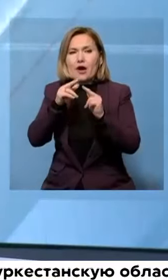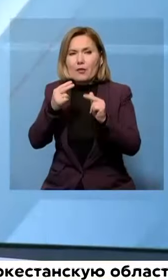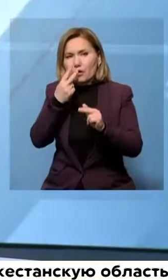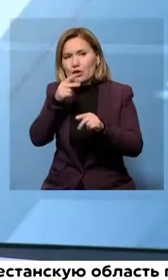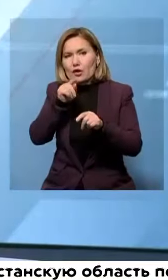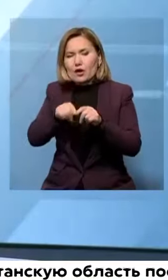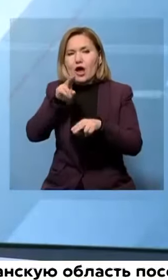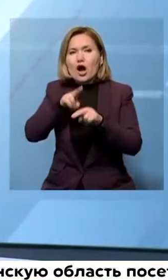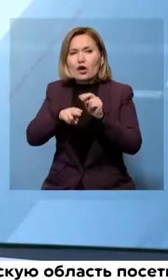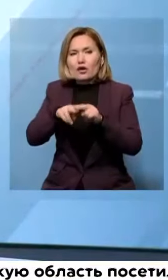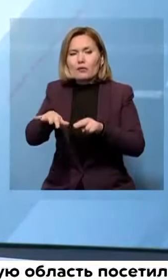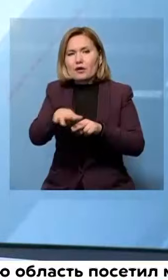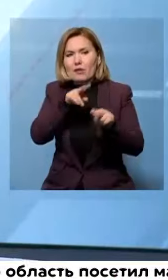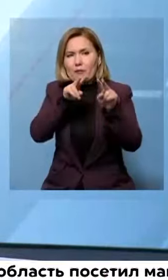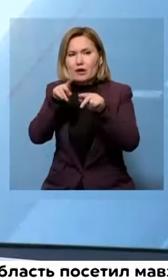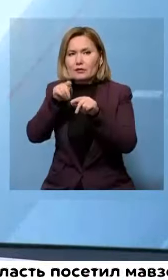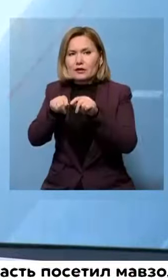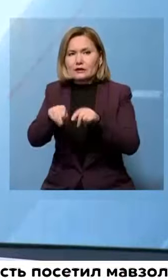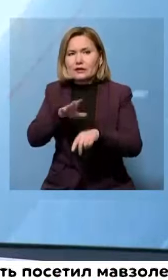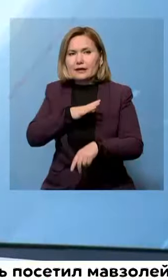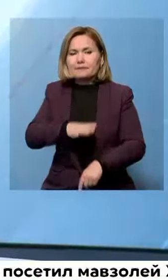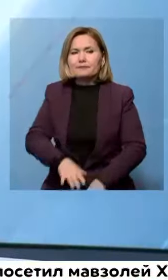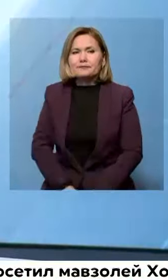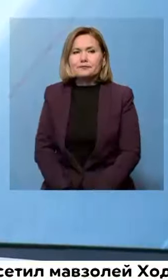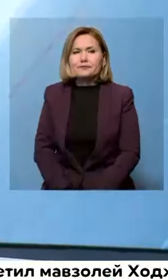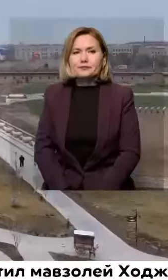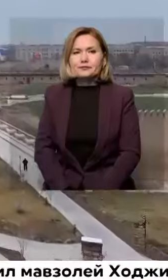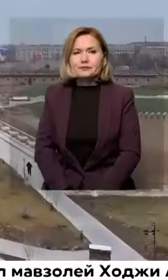болып, құрылыс барысын бақылады.